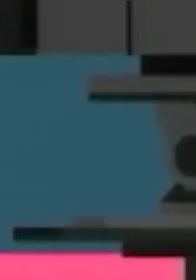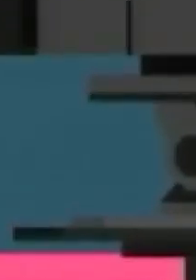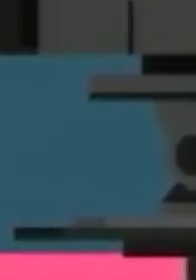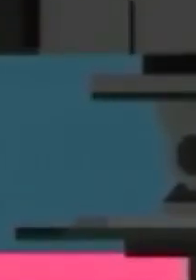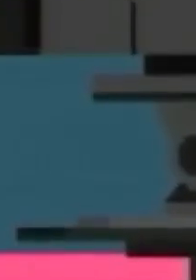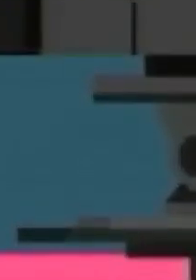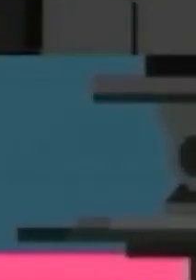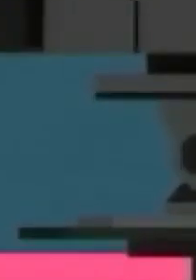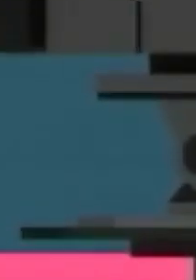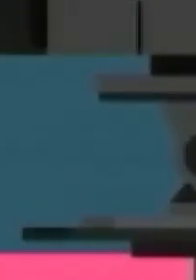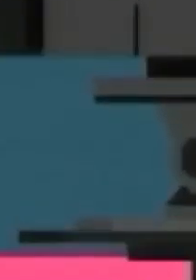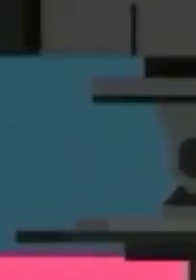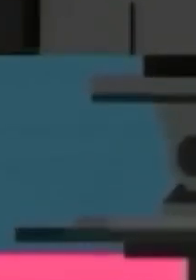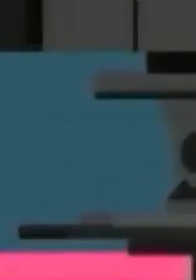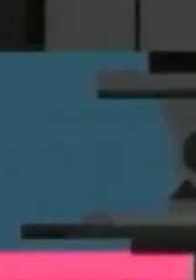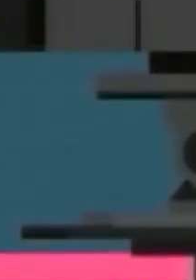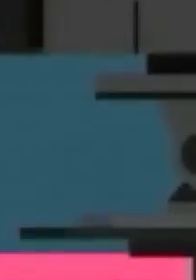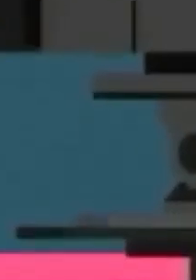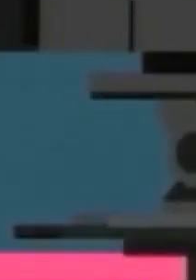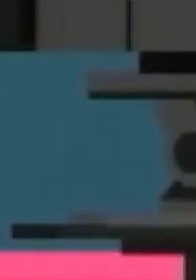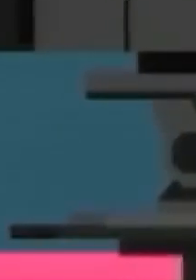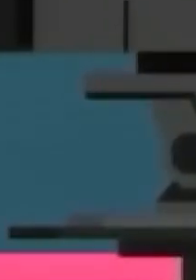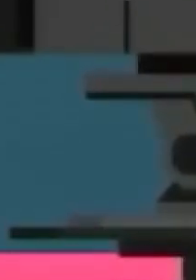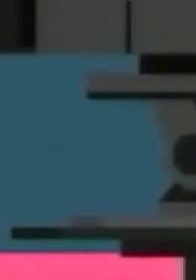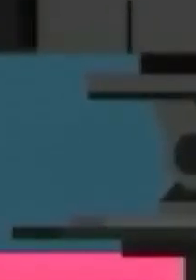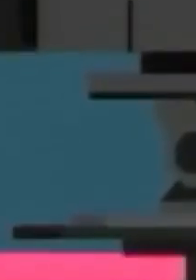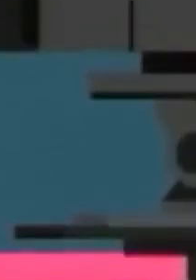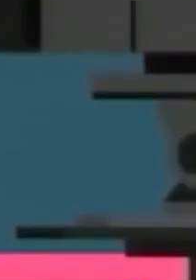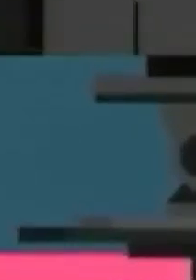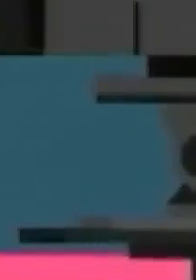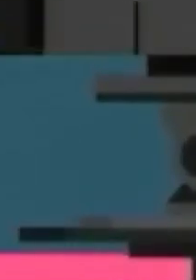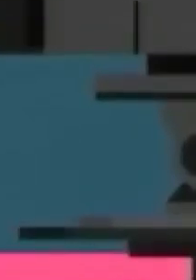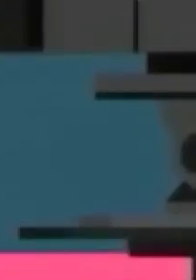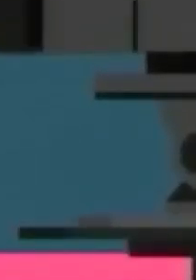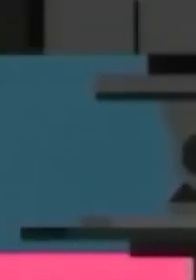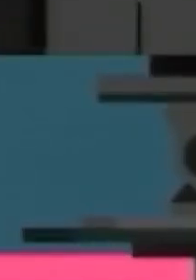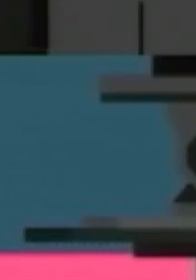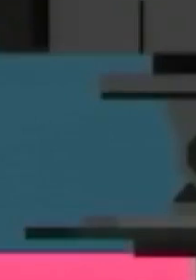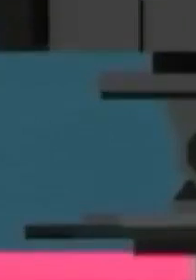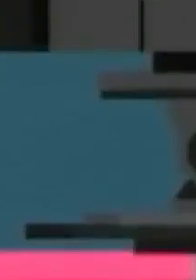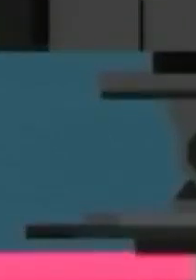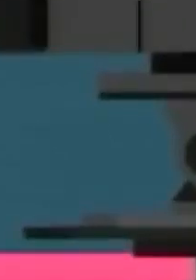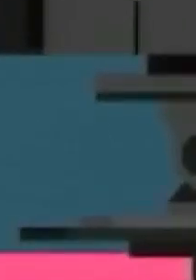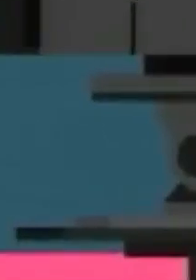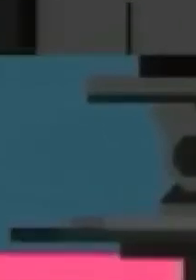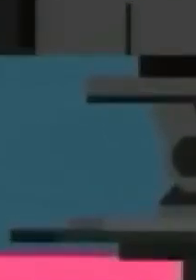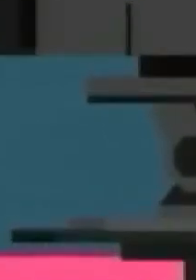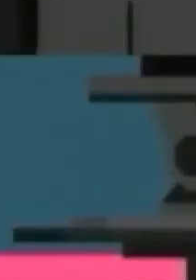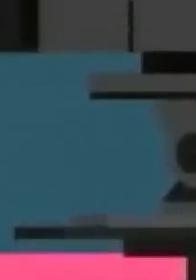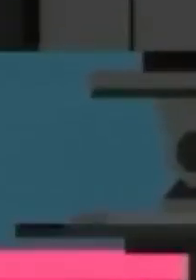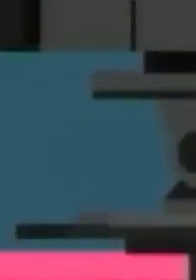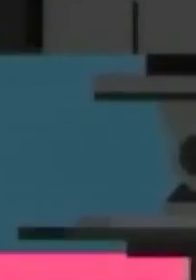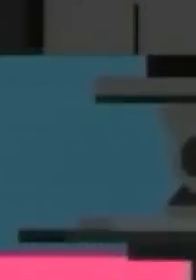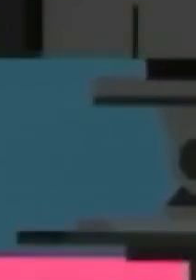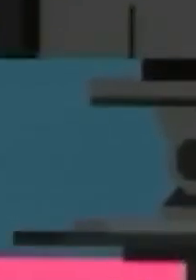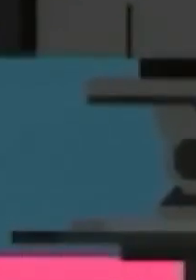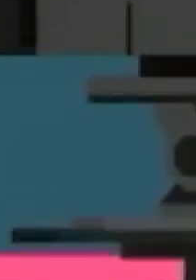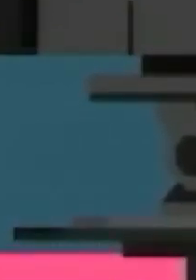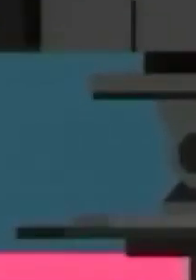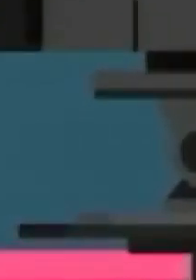اللي بتستني. هي ومين هي ومين ما هو علشان. هي ومين